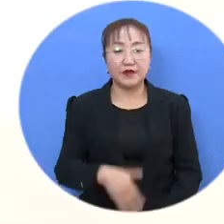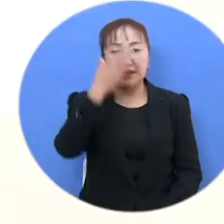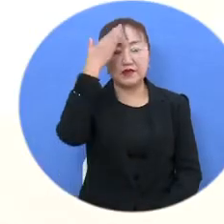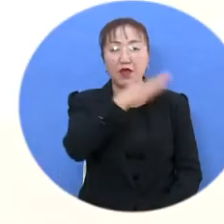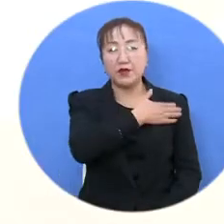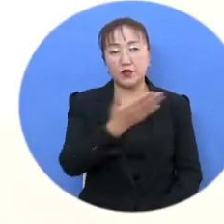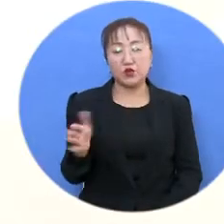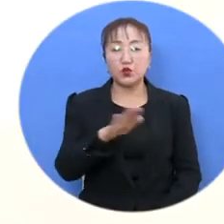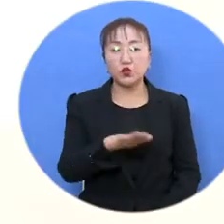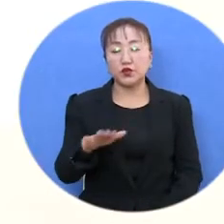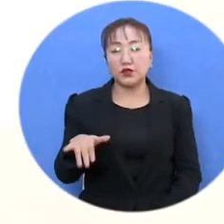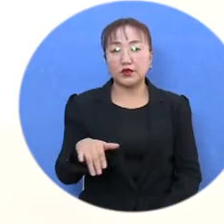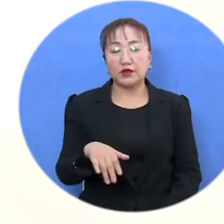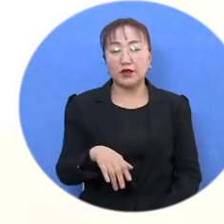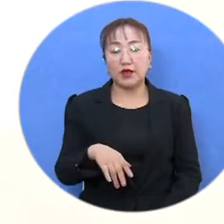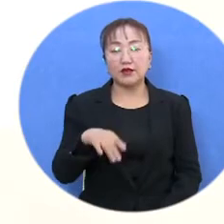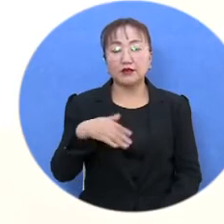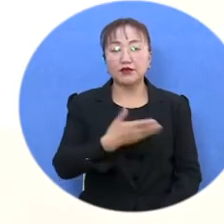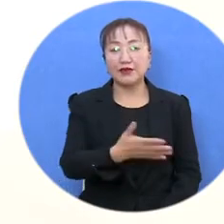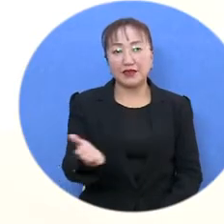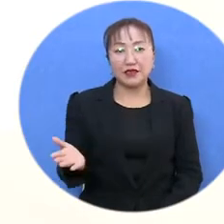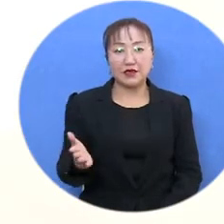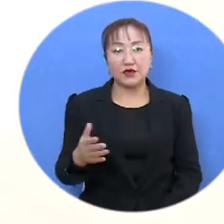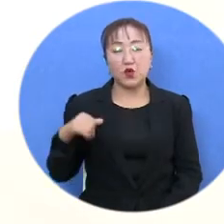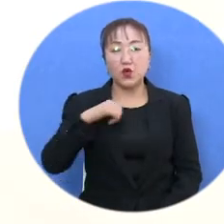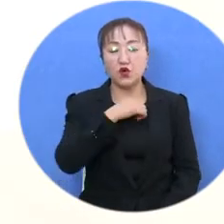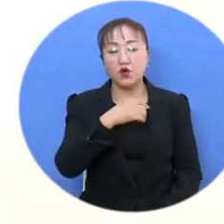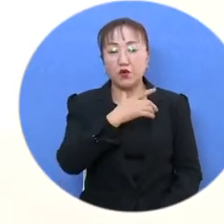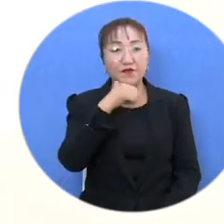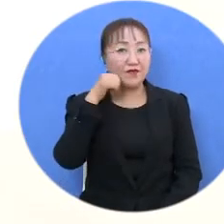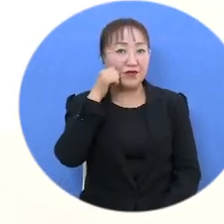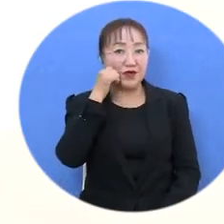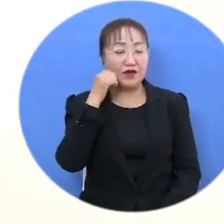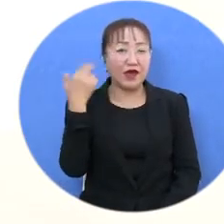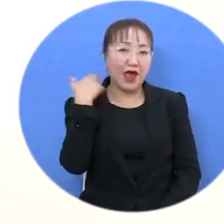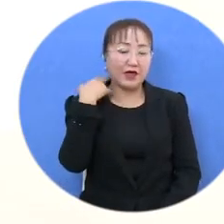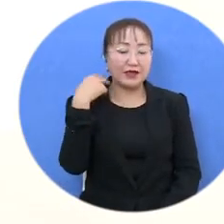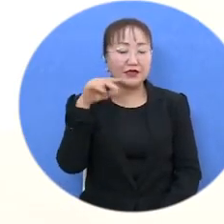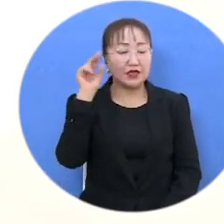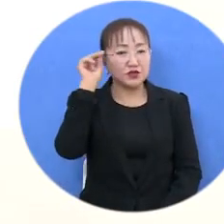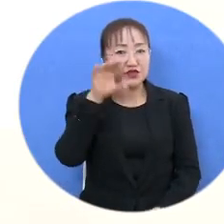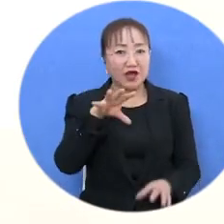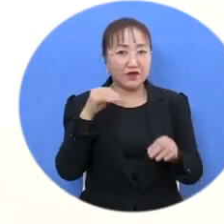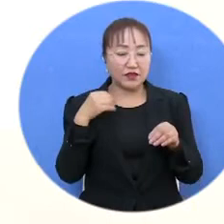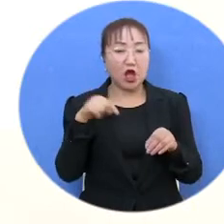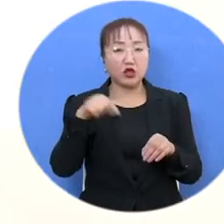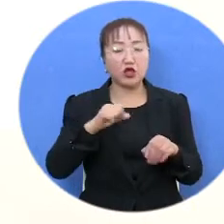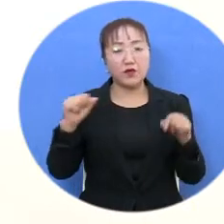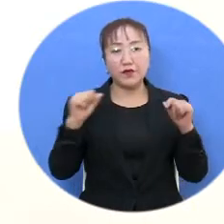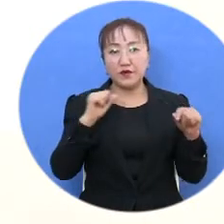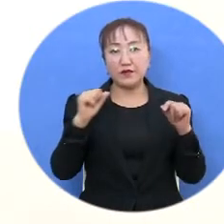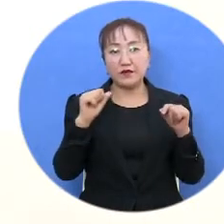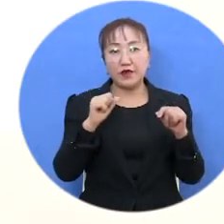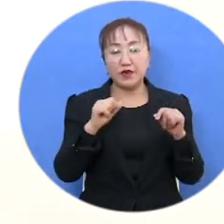Сайн байцгаана уу хүүхдүүдээ? Та нар өөрийн биеийн эрхтнүүдээ англиар хэлж чаддаг шигээ өнөөдөр бие бялдрын хөгжилтөө